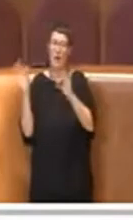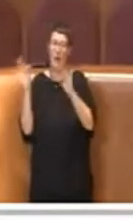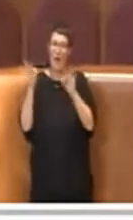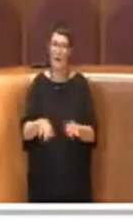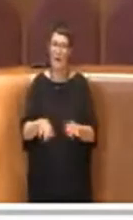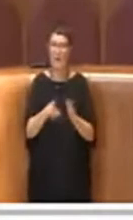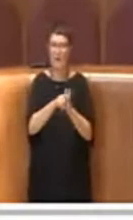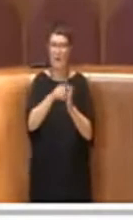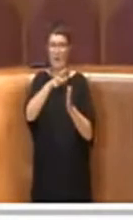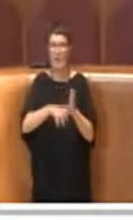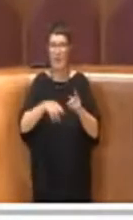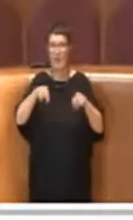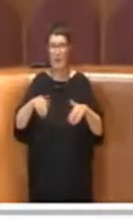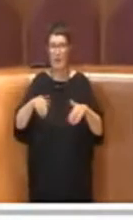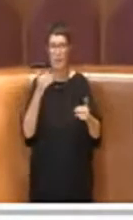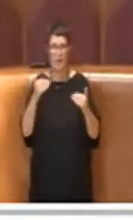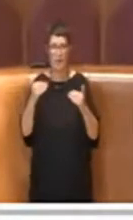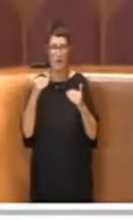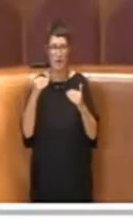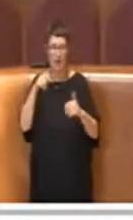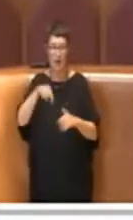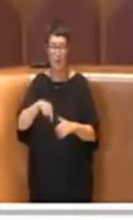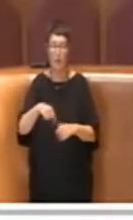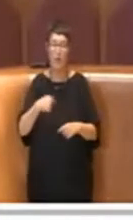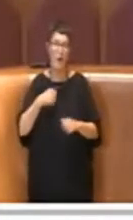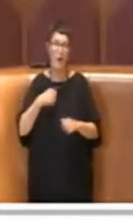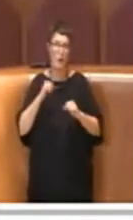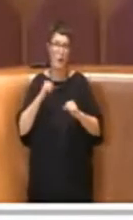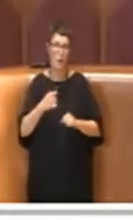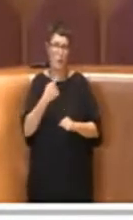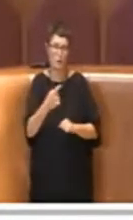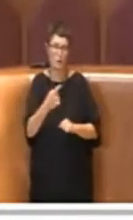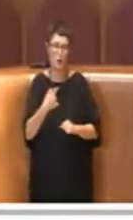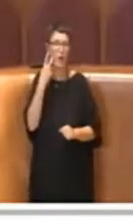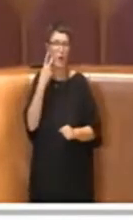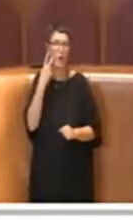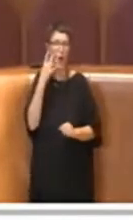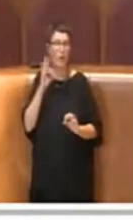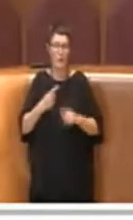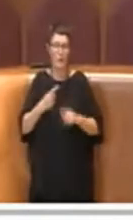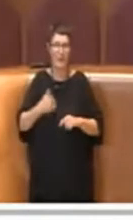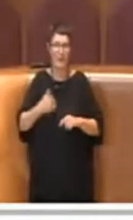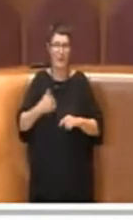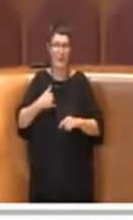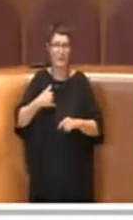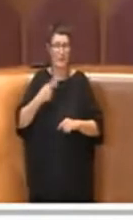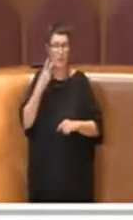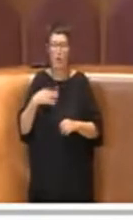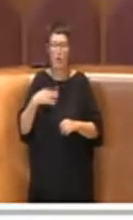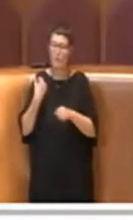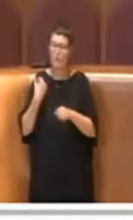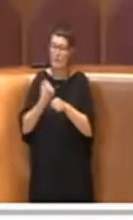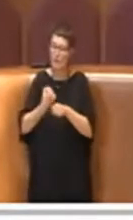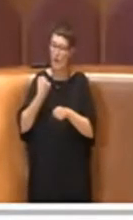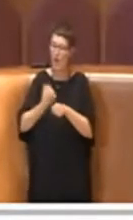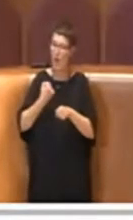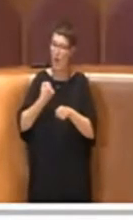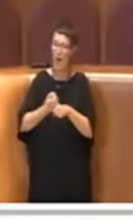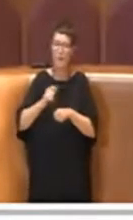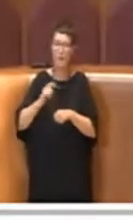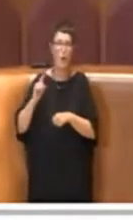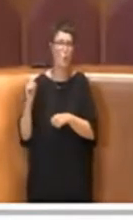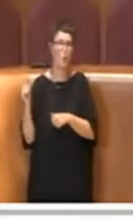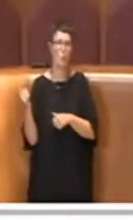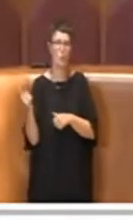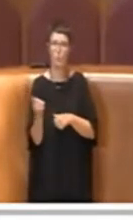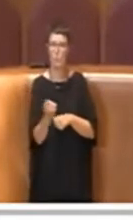Io posso testimoniare che è stato fatto un lungo lavoro, questo da parte di tutte le forze politiche, e io ho cercato di coordinare, insomma,